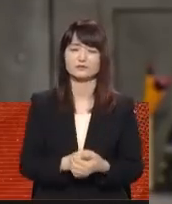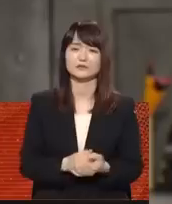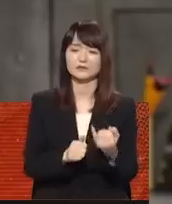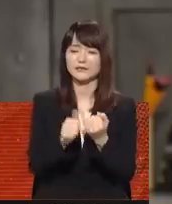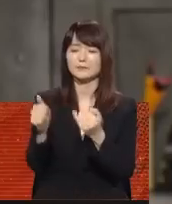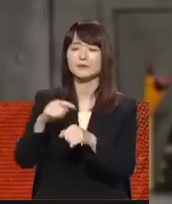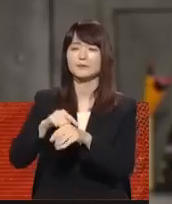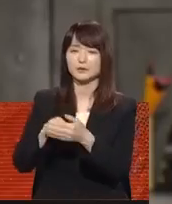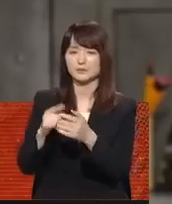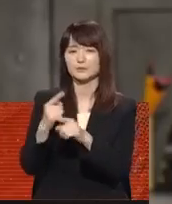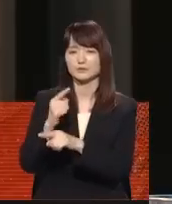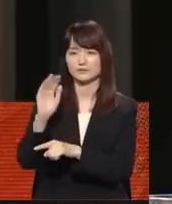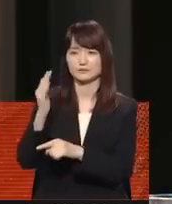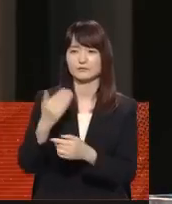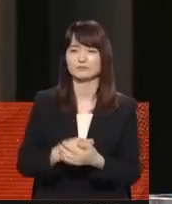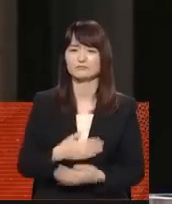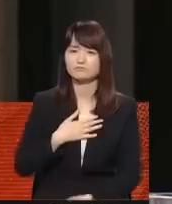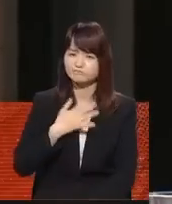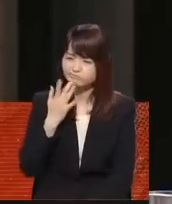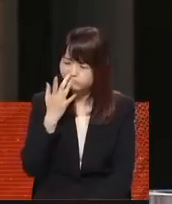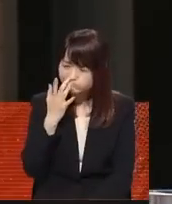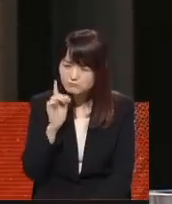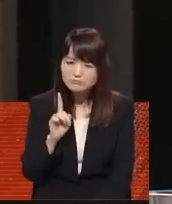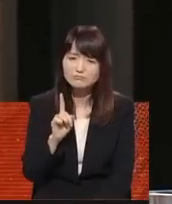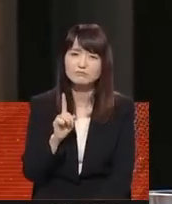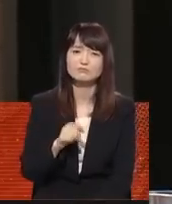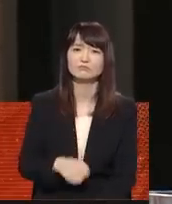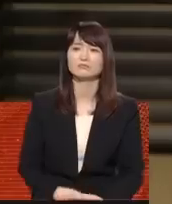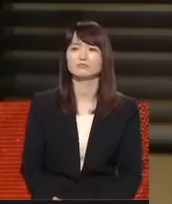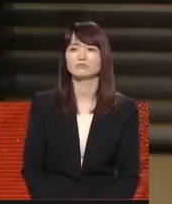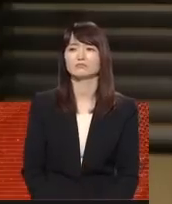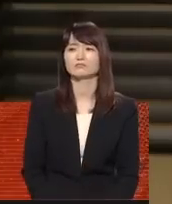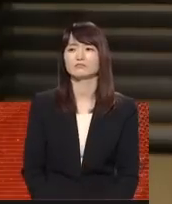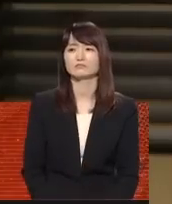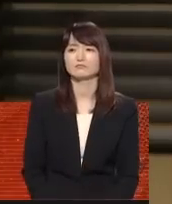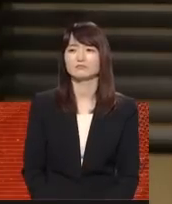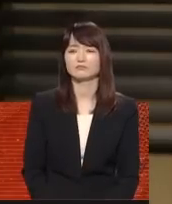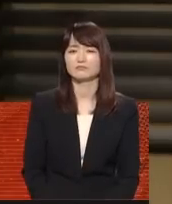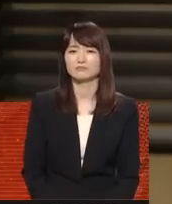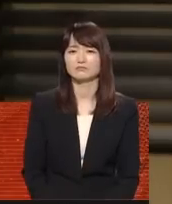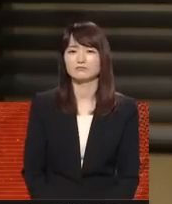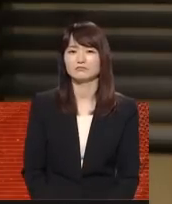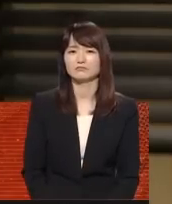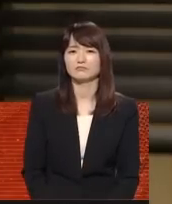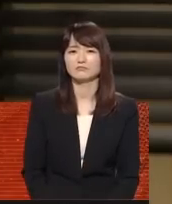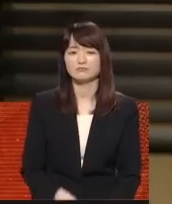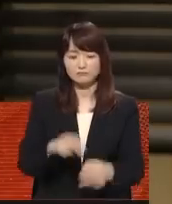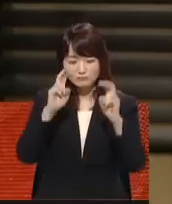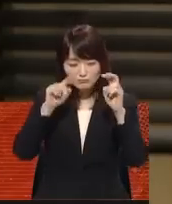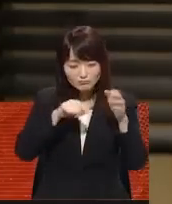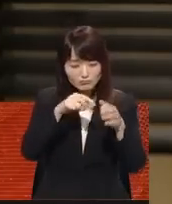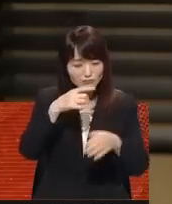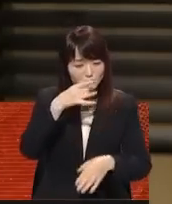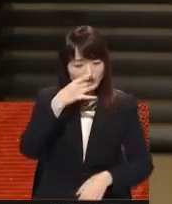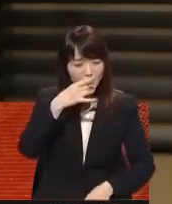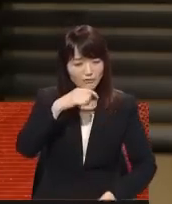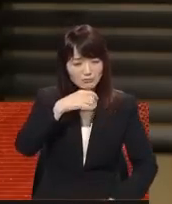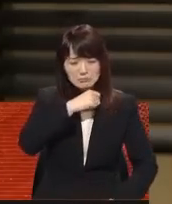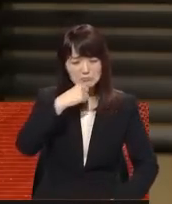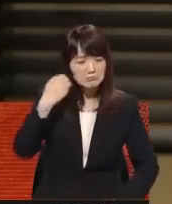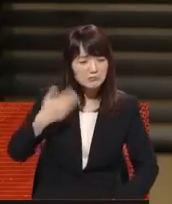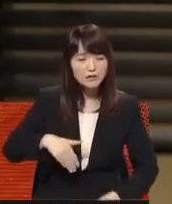마음을 이해가 안 돼요 너무 일률적인 이유가 없어요 밥 출근거리 사람